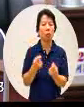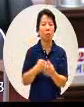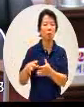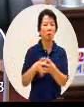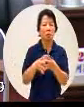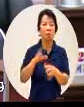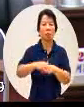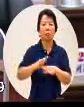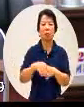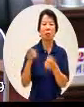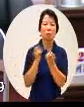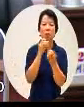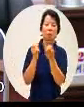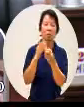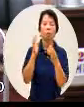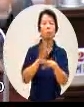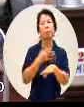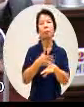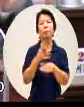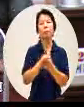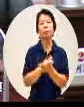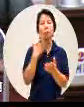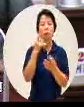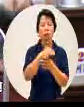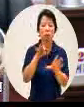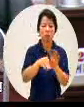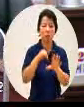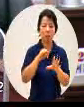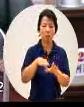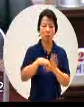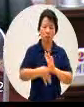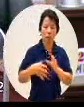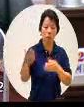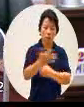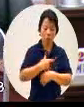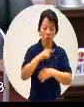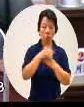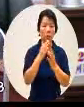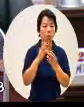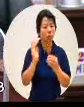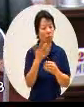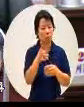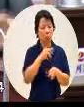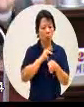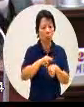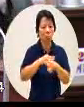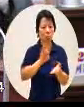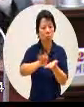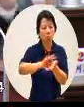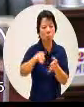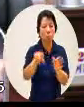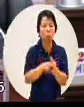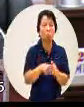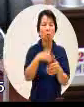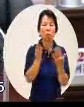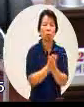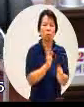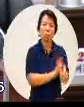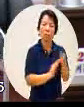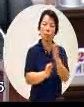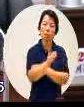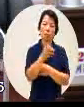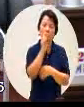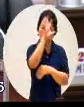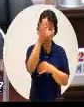都不用討論意見就是一樣你稅收是要最少的那你支出咧你是右派的收入